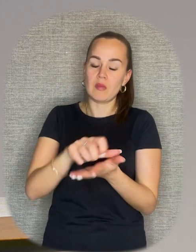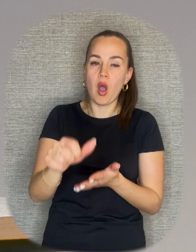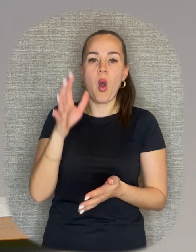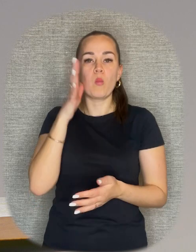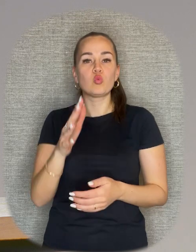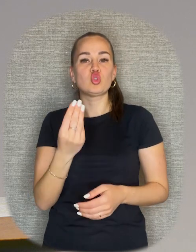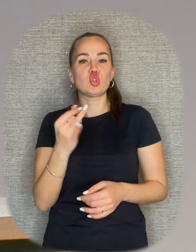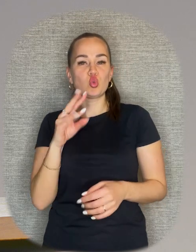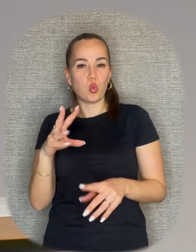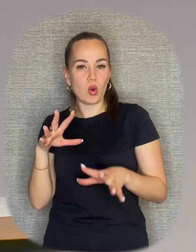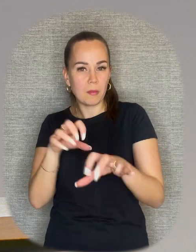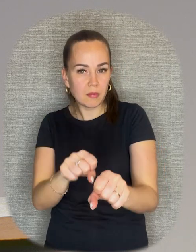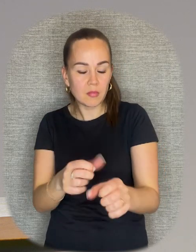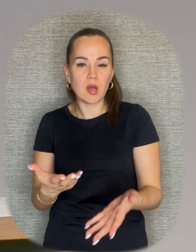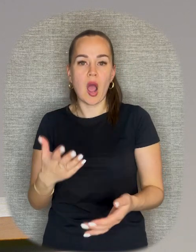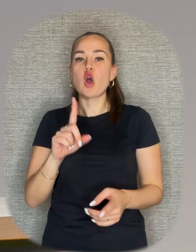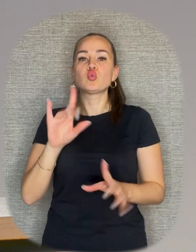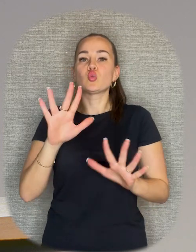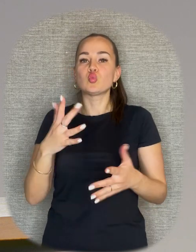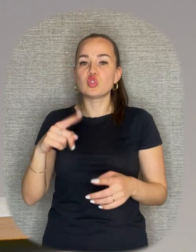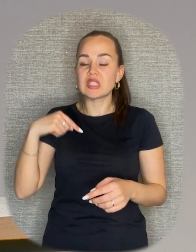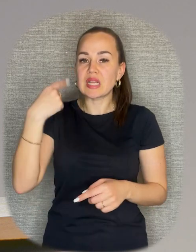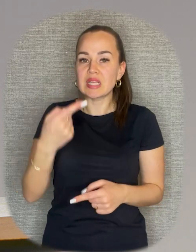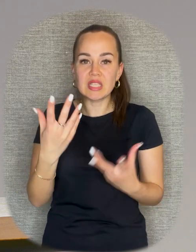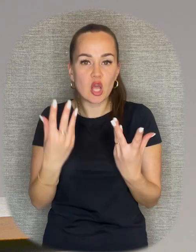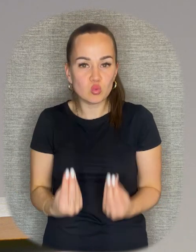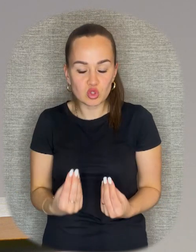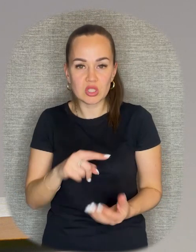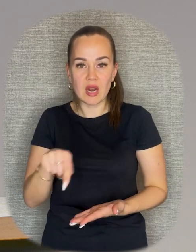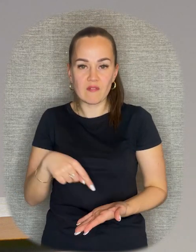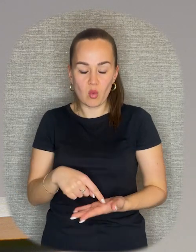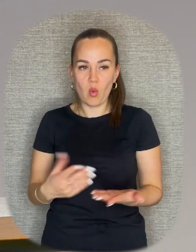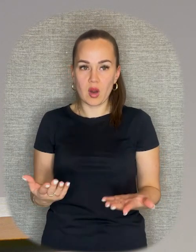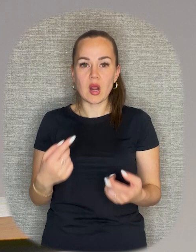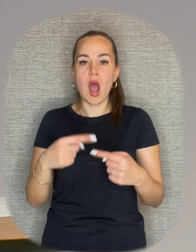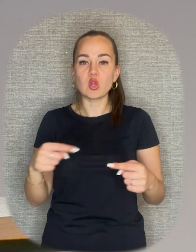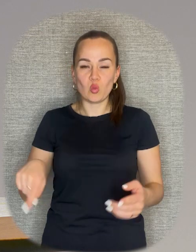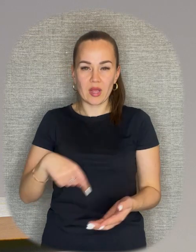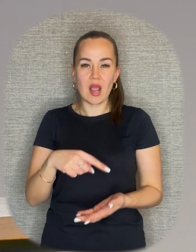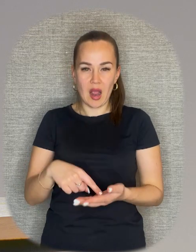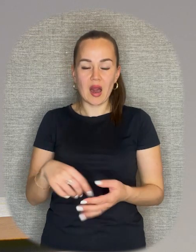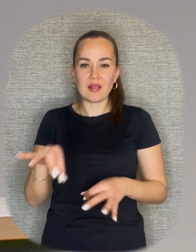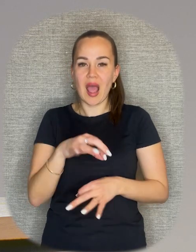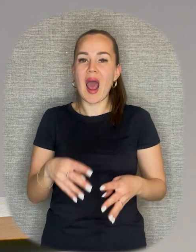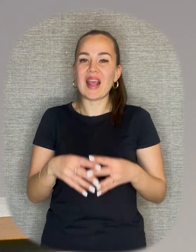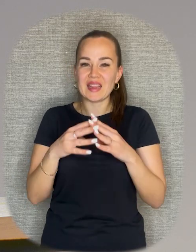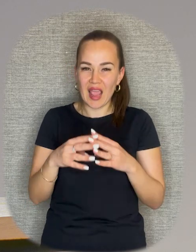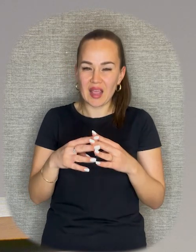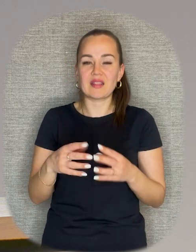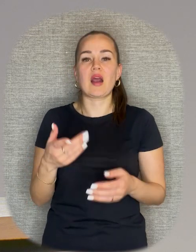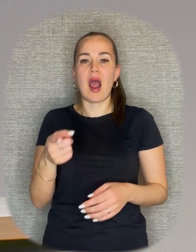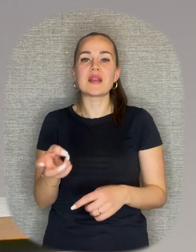городом Будет ли штурм Что случится с городом даже на следующий день и буквально через минуту А в другие города